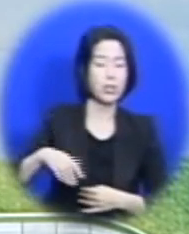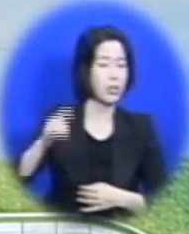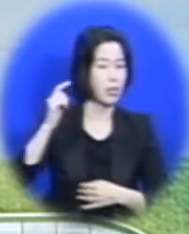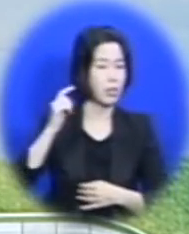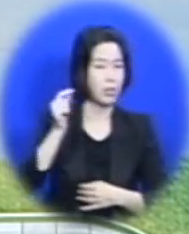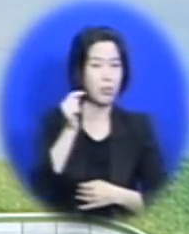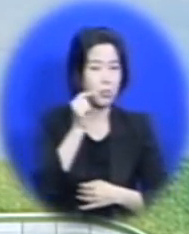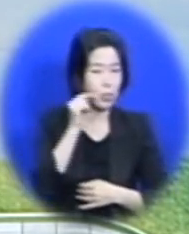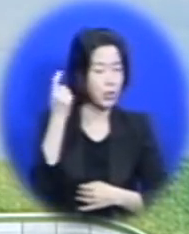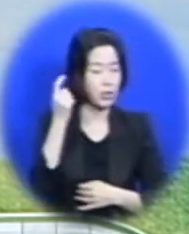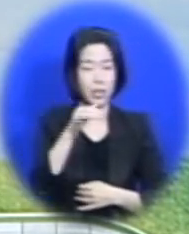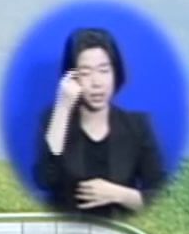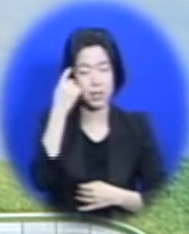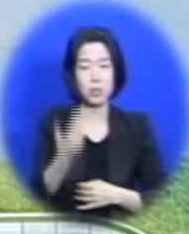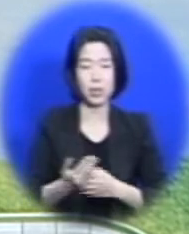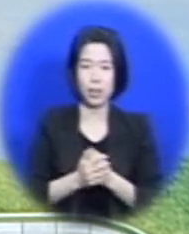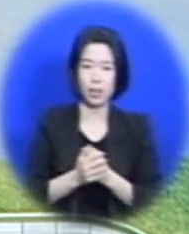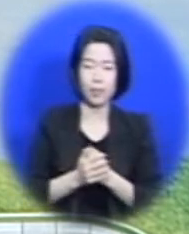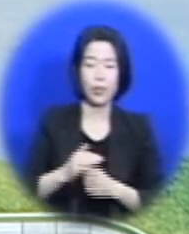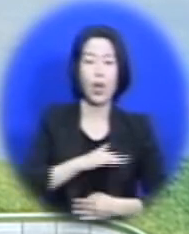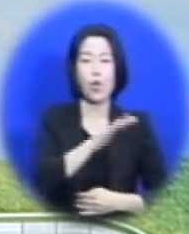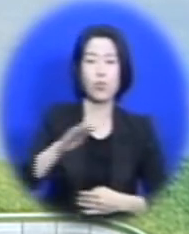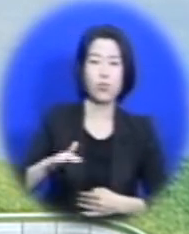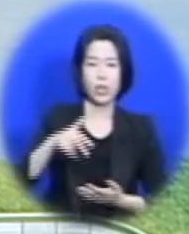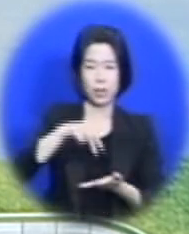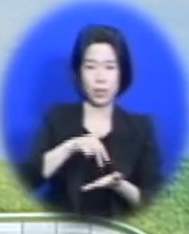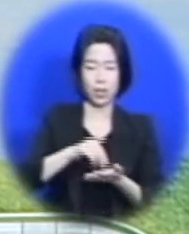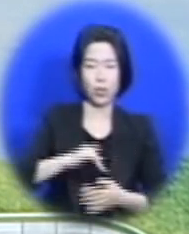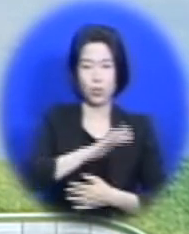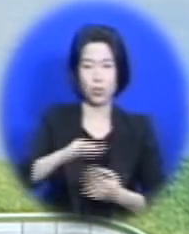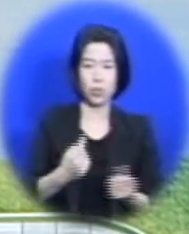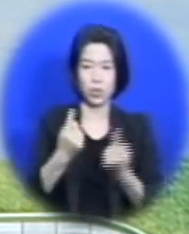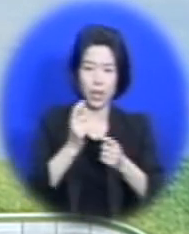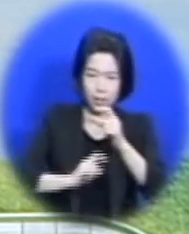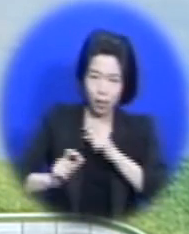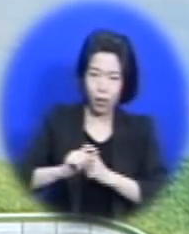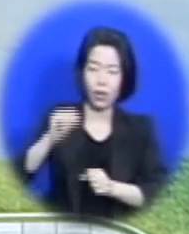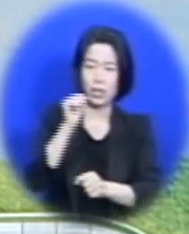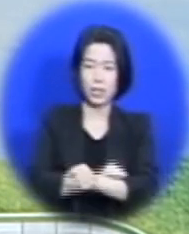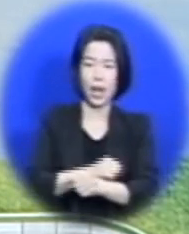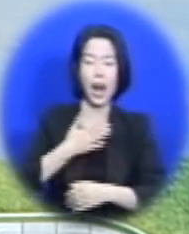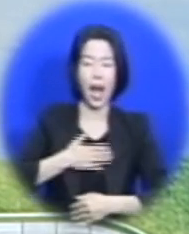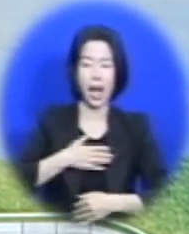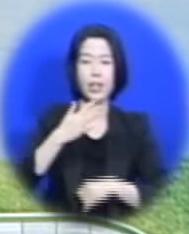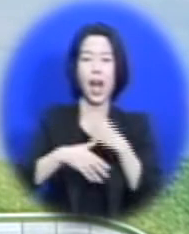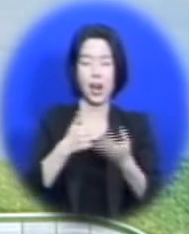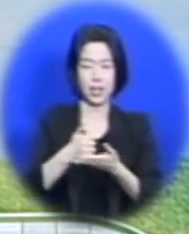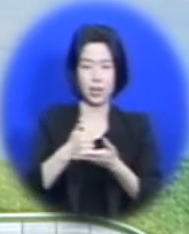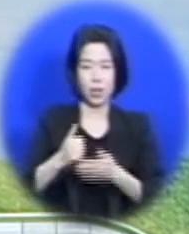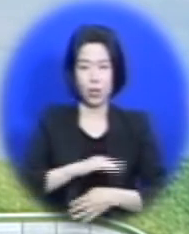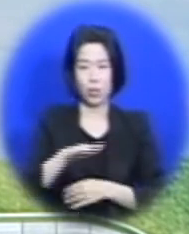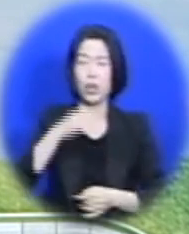게 있겠어요? 우리 처지를 우리보다도 더 잘 아시는 하나님이십니다. 우리가